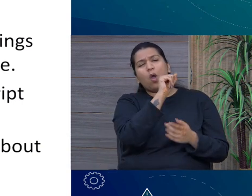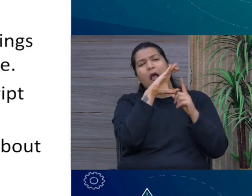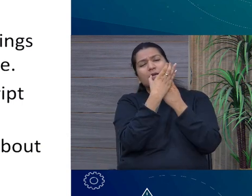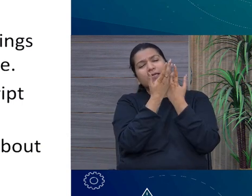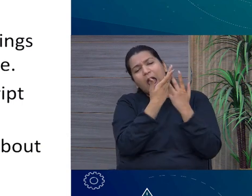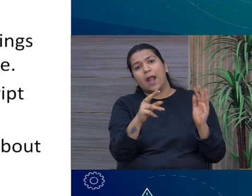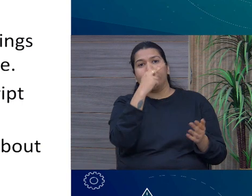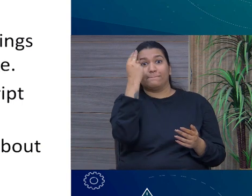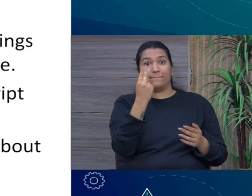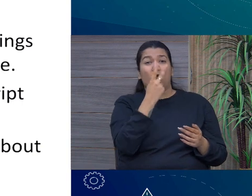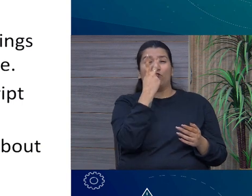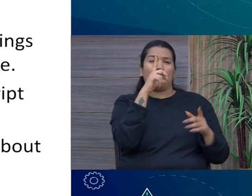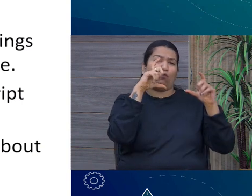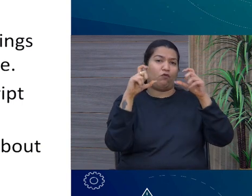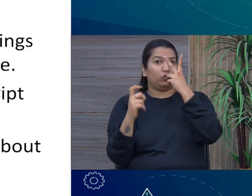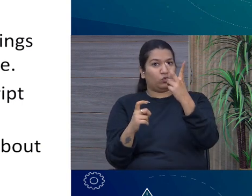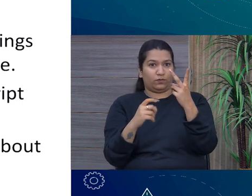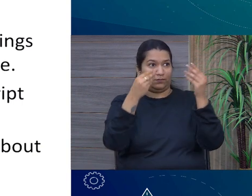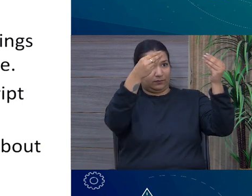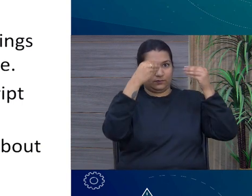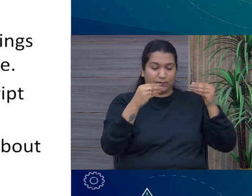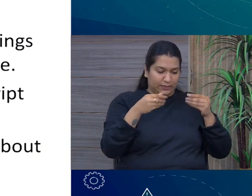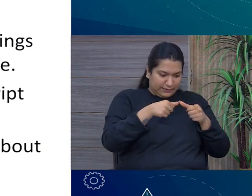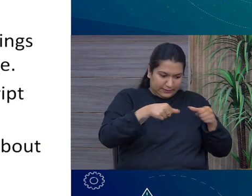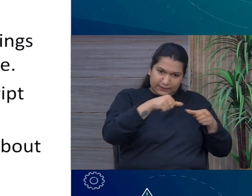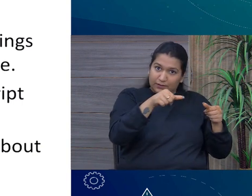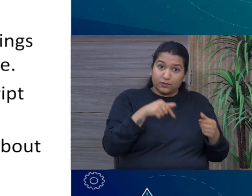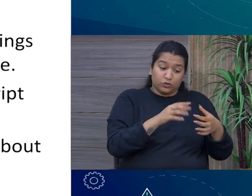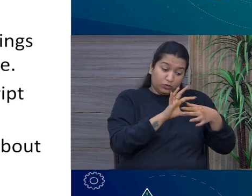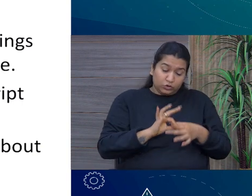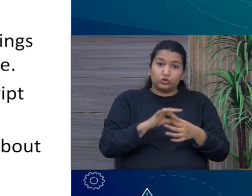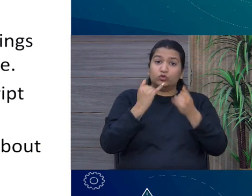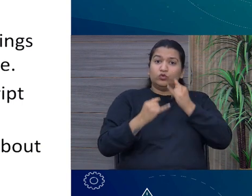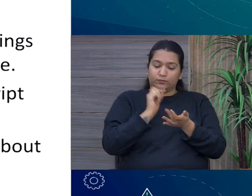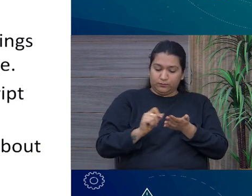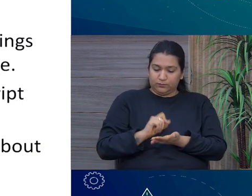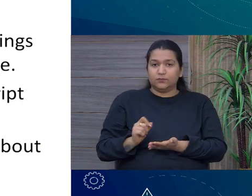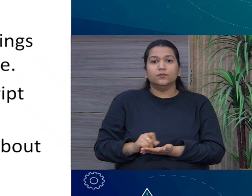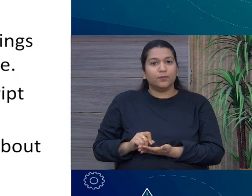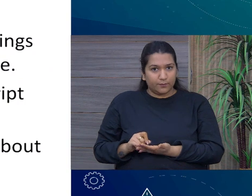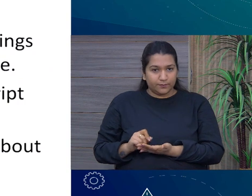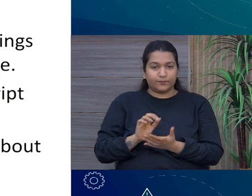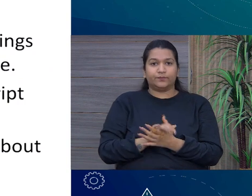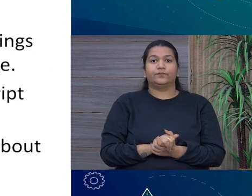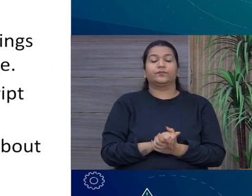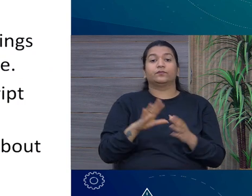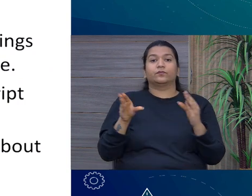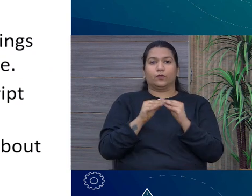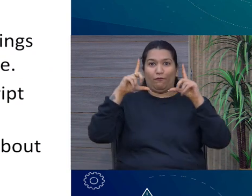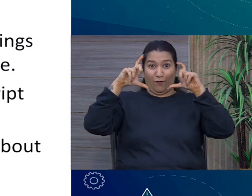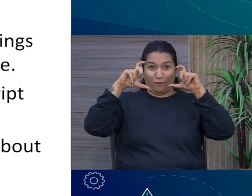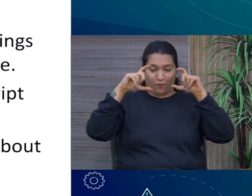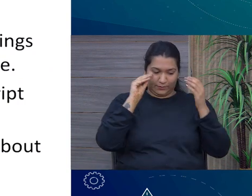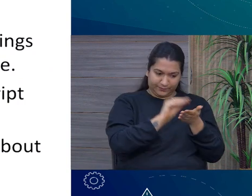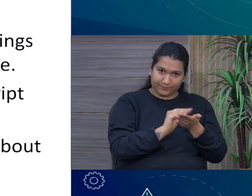उनको आप, उनसे रिलेटेड पेंटिंग्स को आप देख करके उसकी स्टोरी आपको लिखनी होगी। उसके अलावा उसमें आपको पिक्चर्स भी पेस्ट करनी